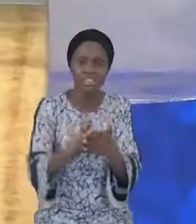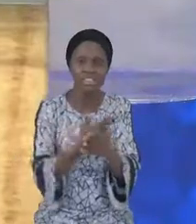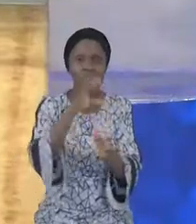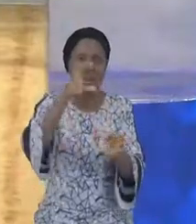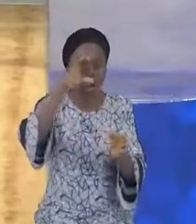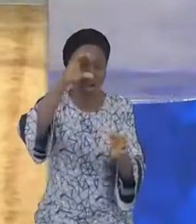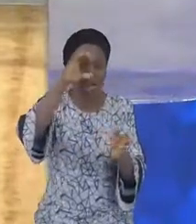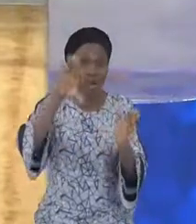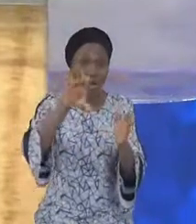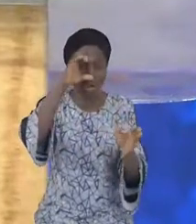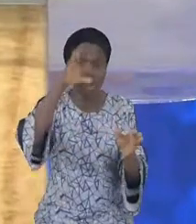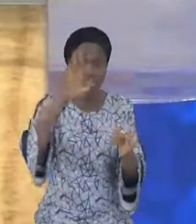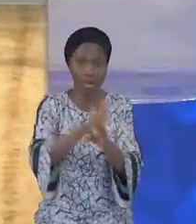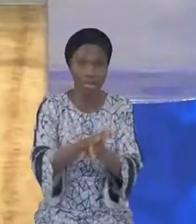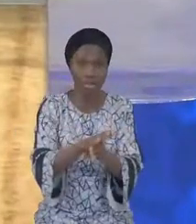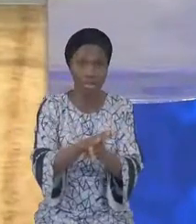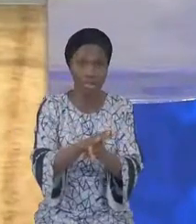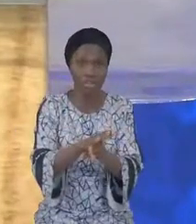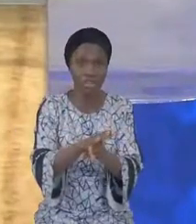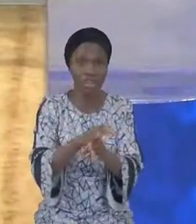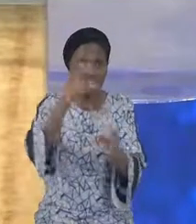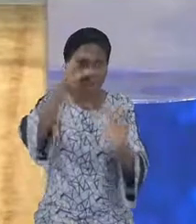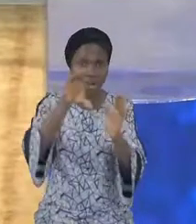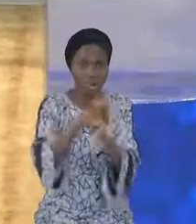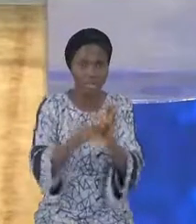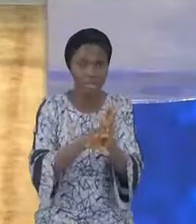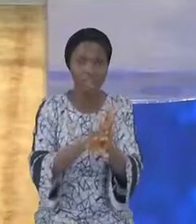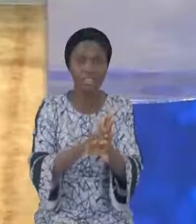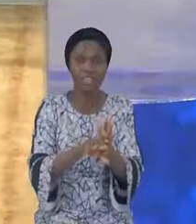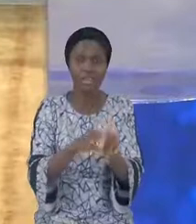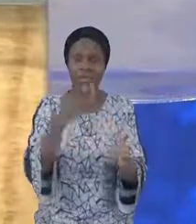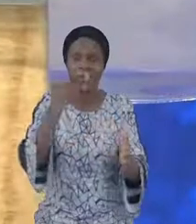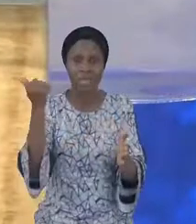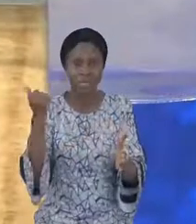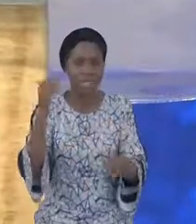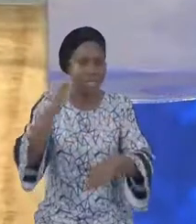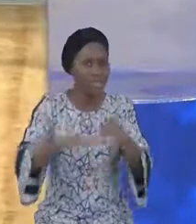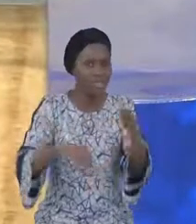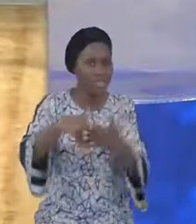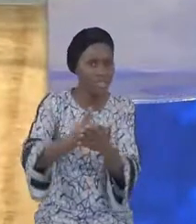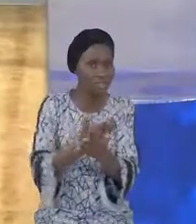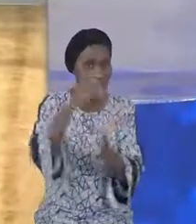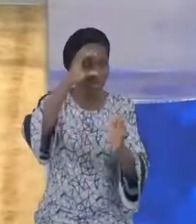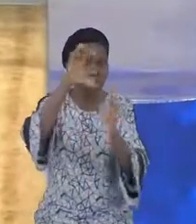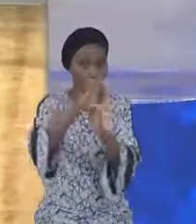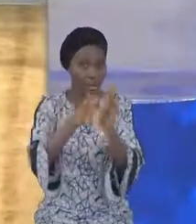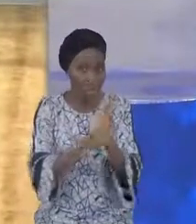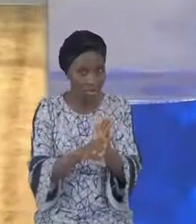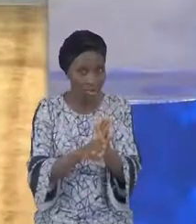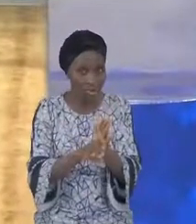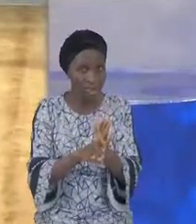est meilleure que l'ancienne alliance? L'ancienne alliance, là-bas, Dieu a guéri 3000 personnes